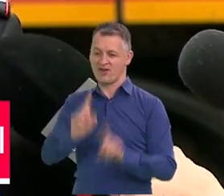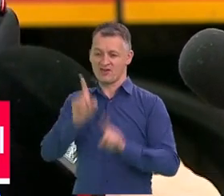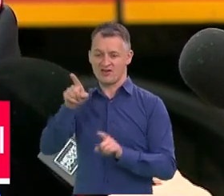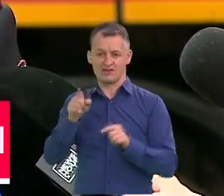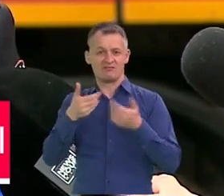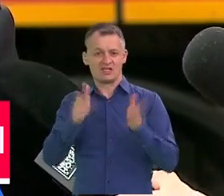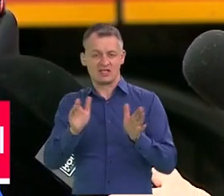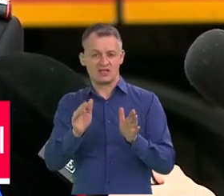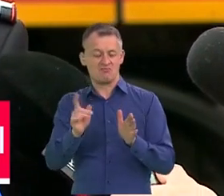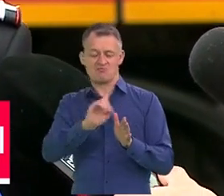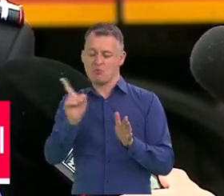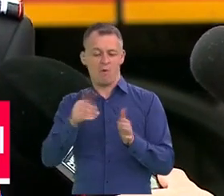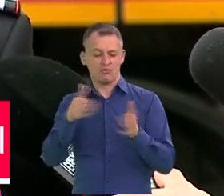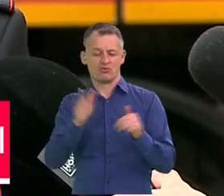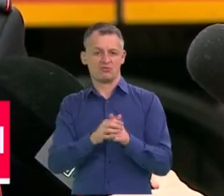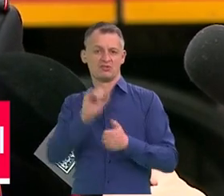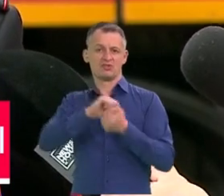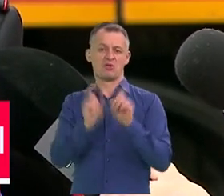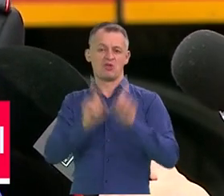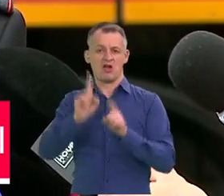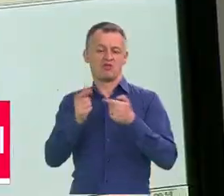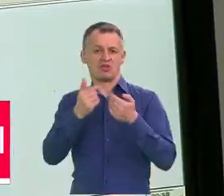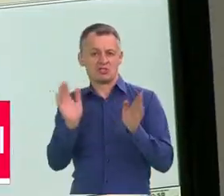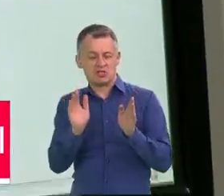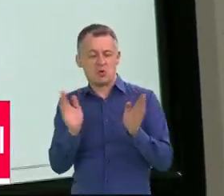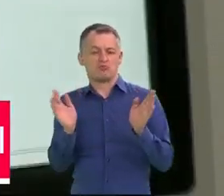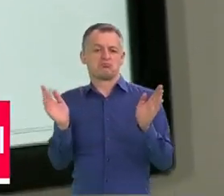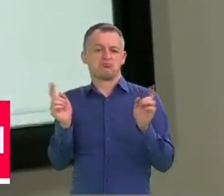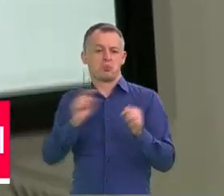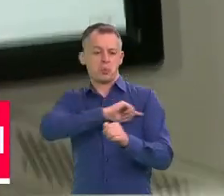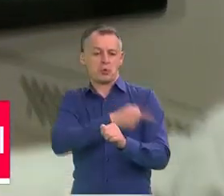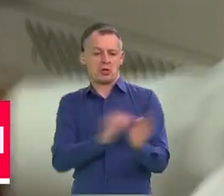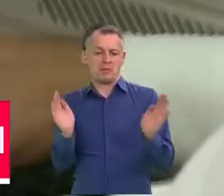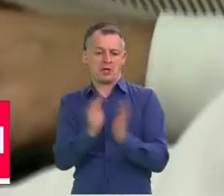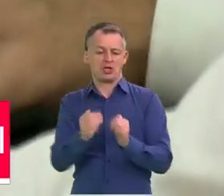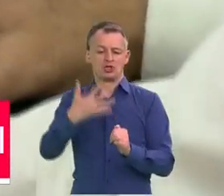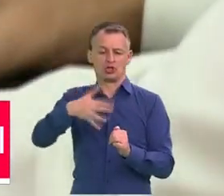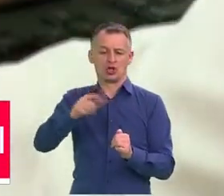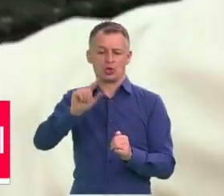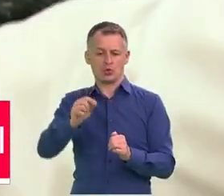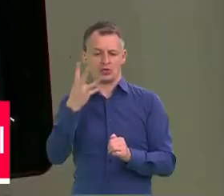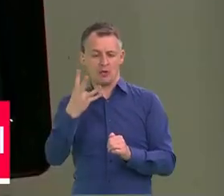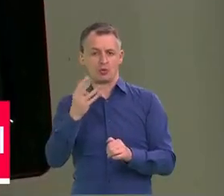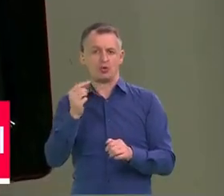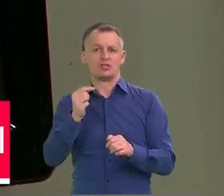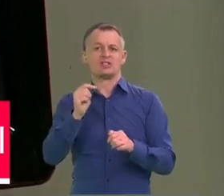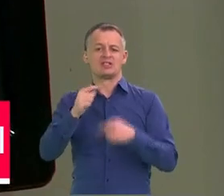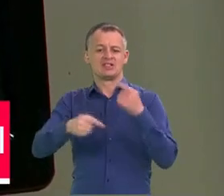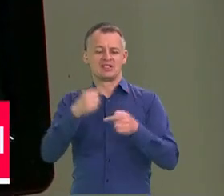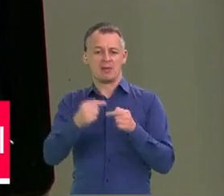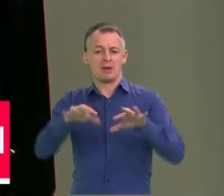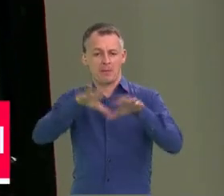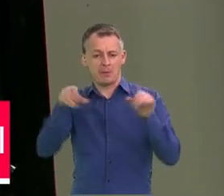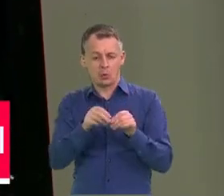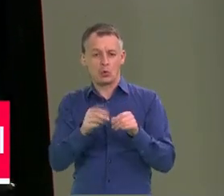n-au funcționat sau dacă au funcționat în parametrii scăzuți. 254 sunt în sistem centralizat, adică pot fi acționate